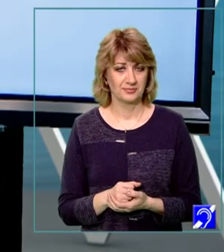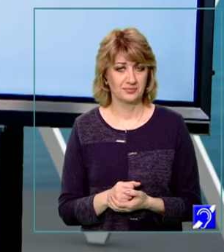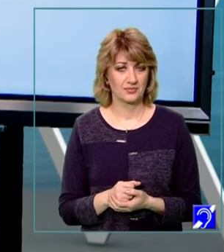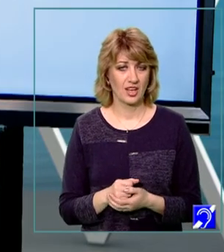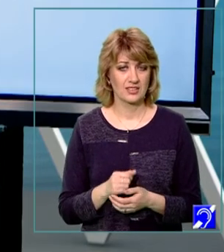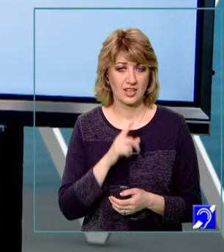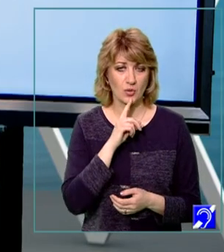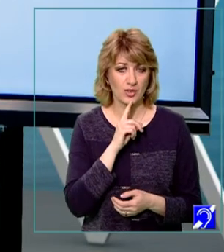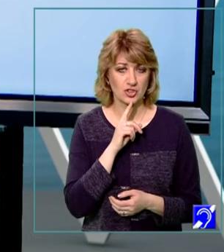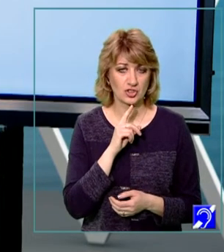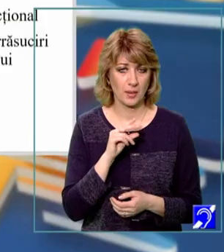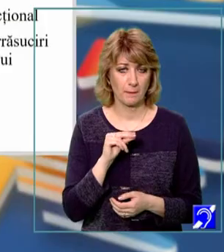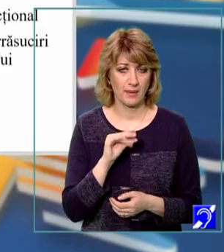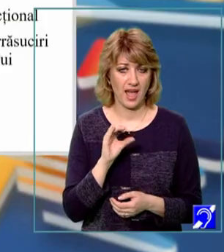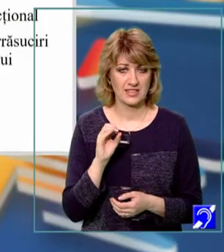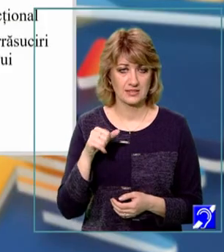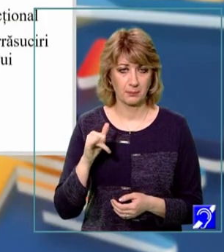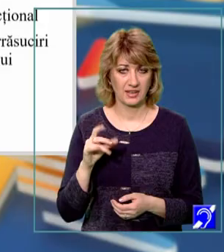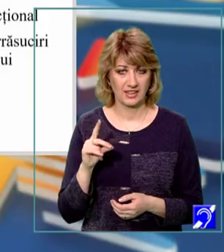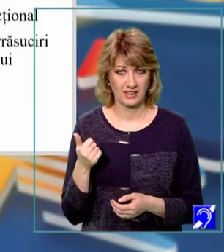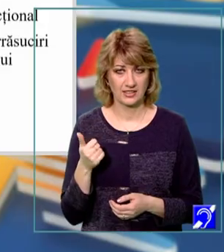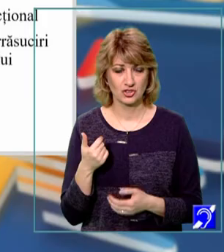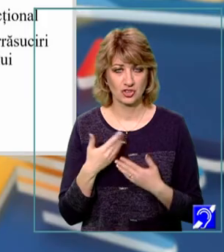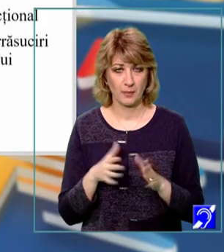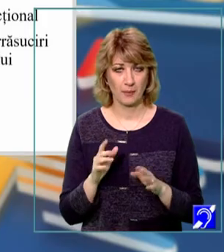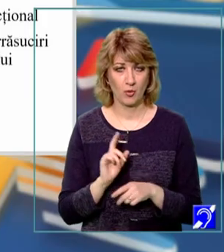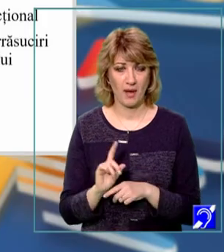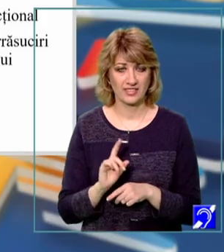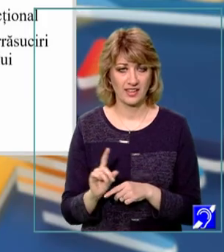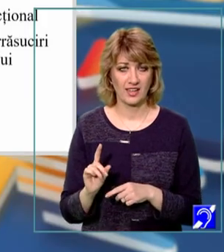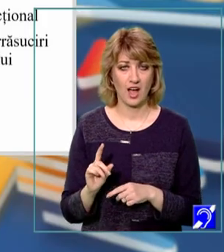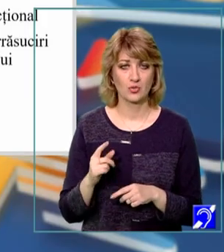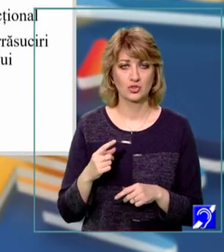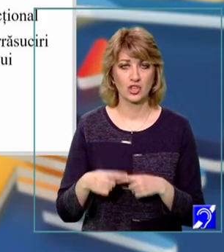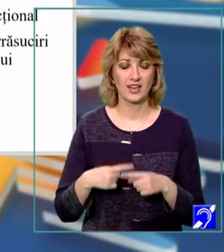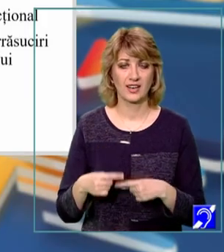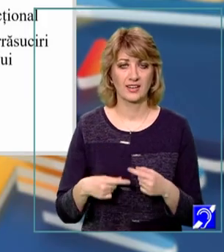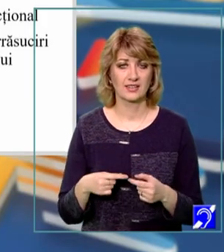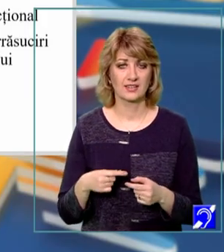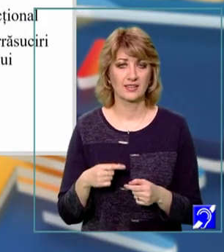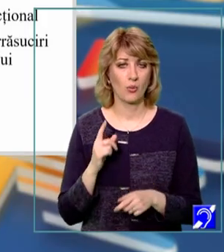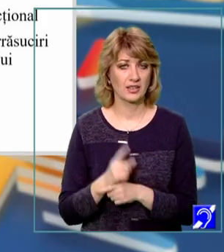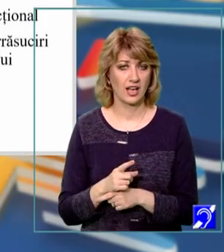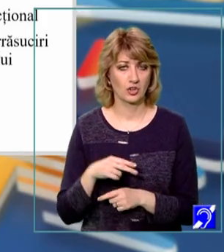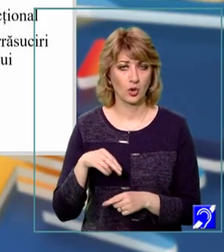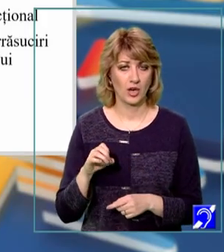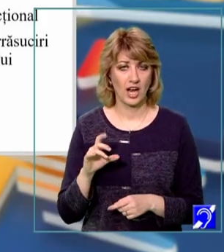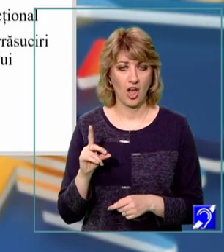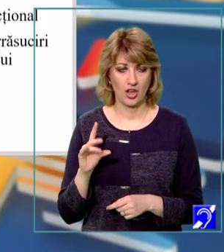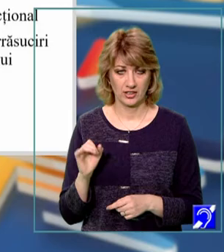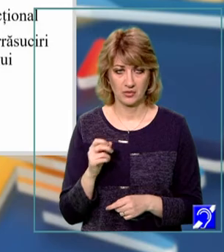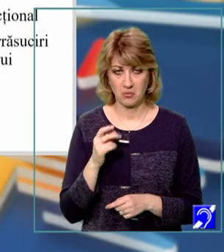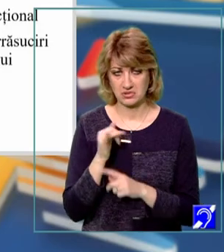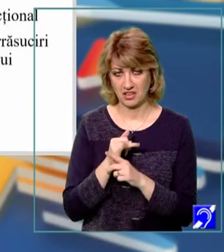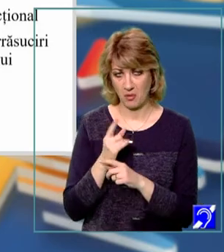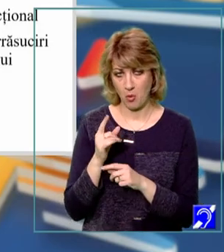poartă denumirea de plasmide. Să începem cu materialul genetic obligatoriu, nucleoidul. Iată, observăm o celulă